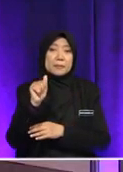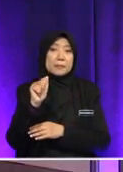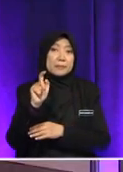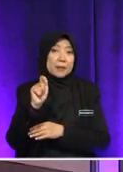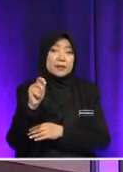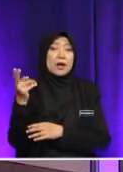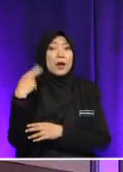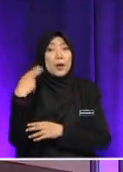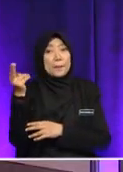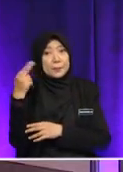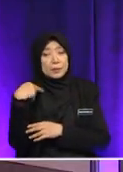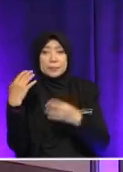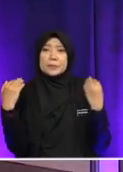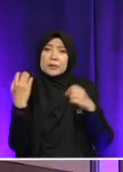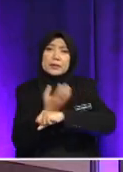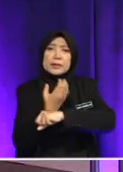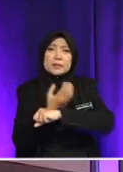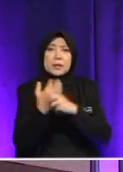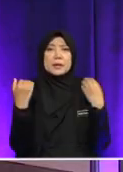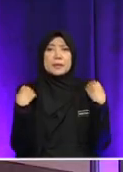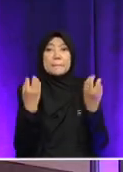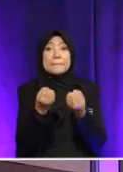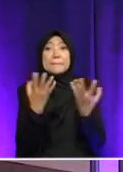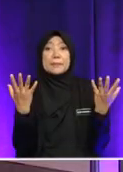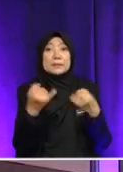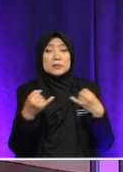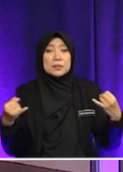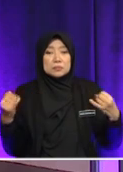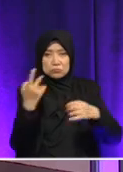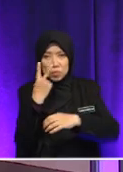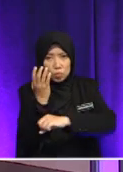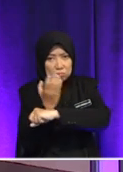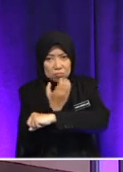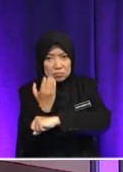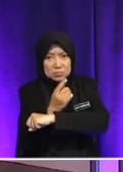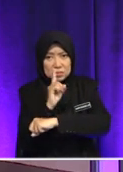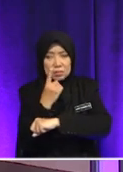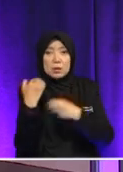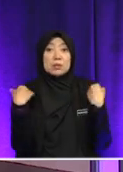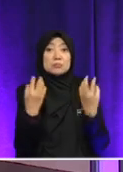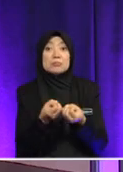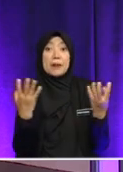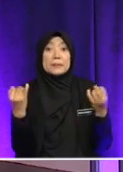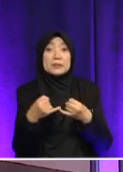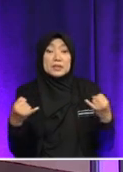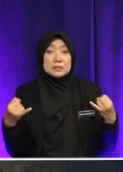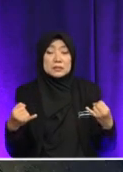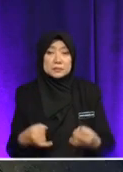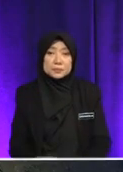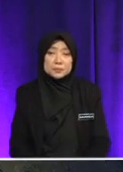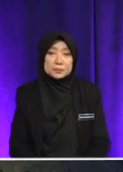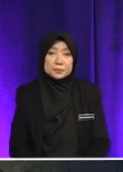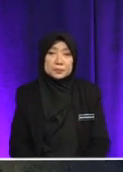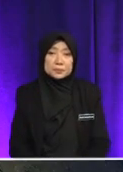sebenarnya kaca Ada berapa jenis kita tengok kaca saja kan Oke sebenarnya Ada berapa jenis kalau